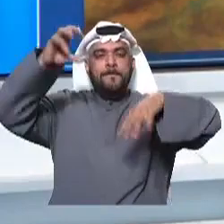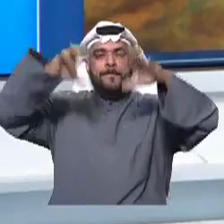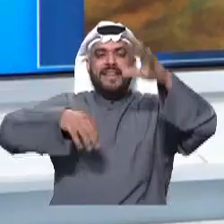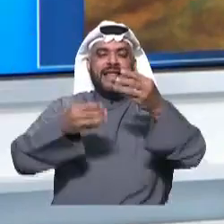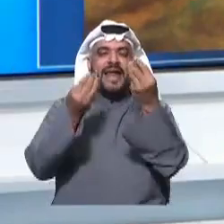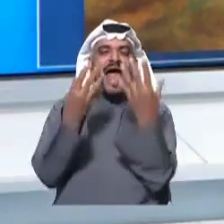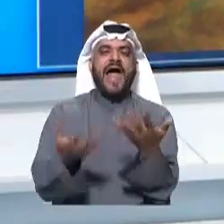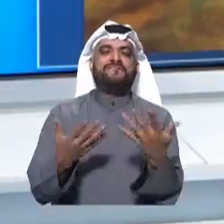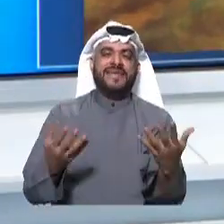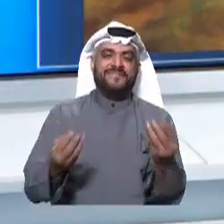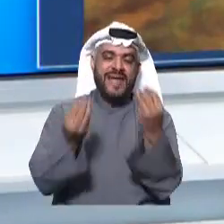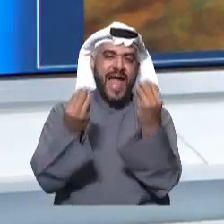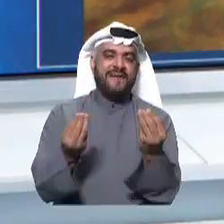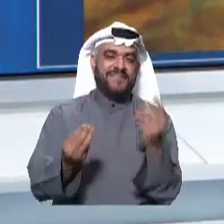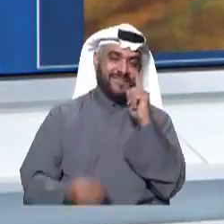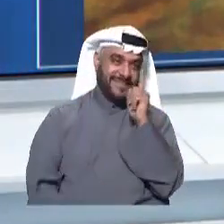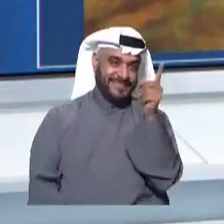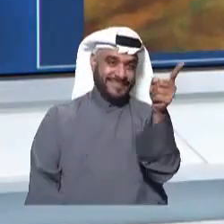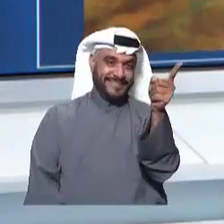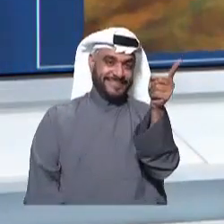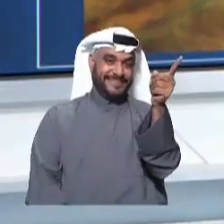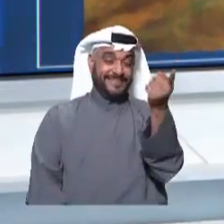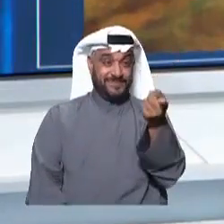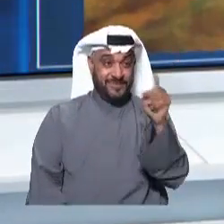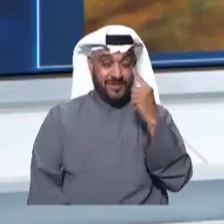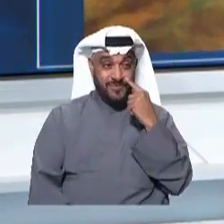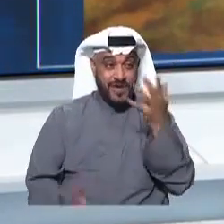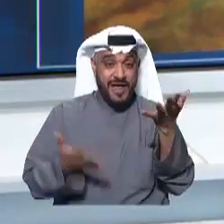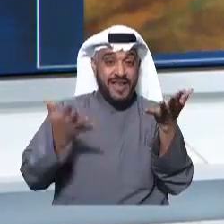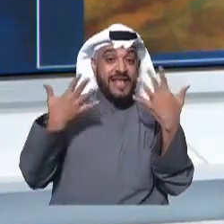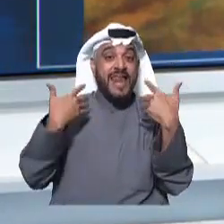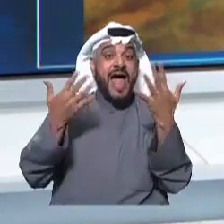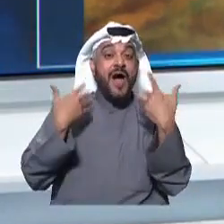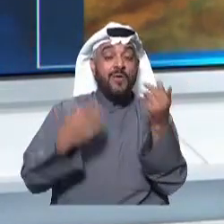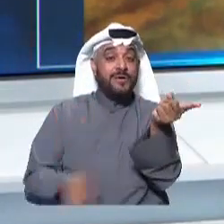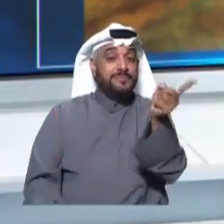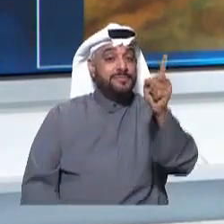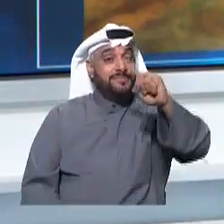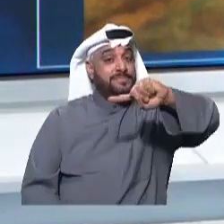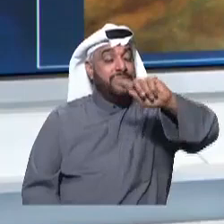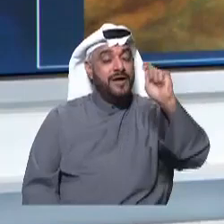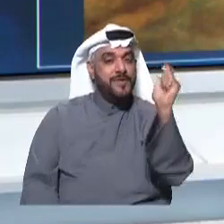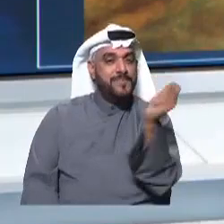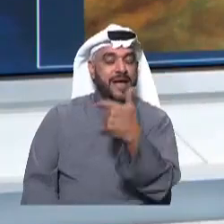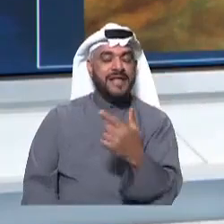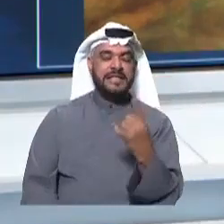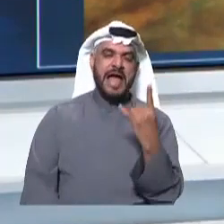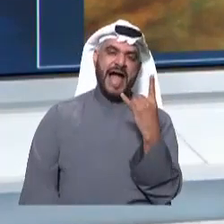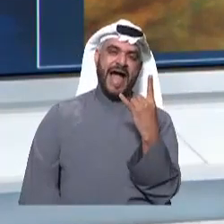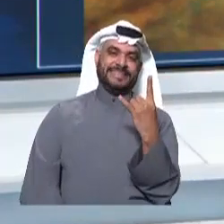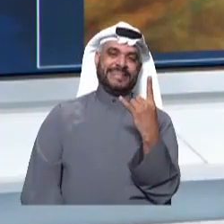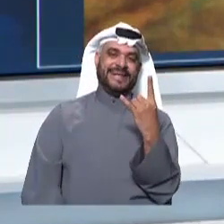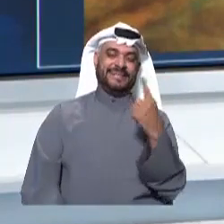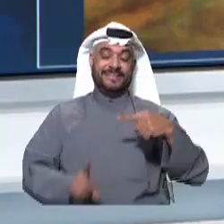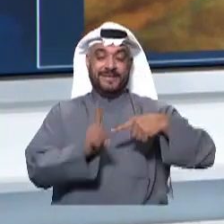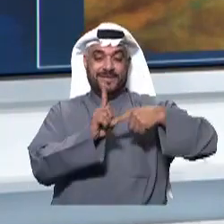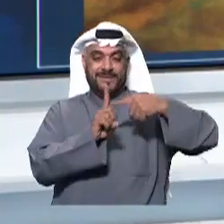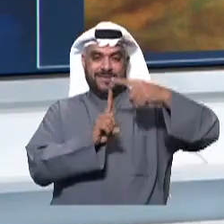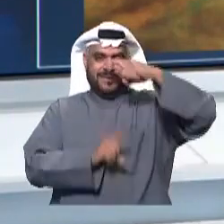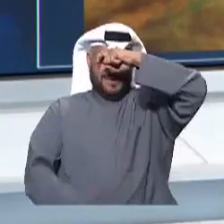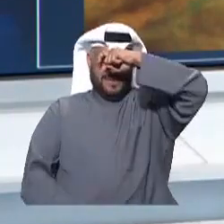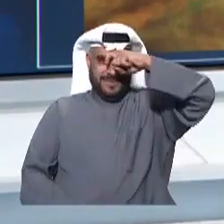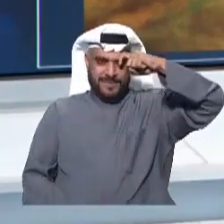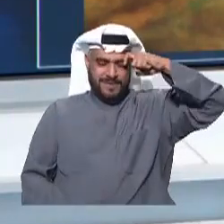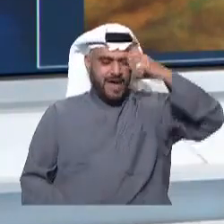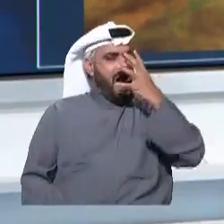المناطق، واستمرار رياح شمالية الغربية معنا من سرعتها من 10 إلى 32 كيلومتر بالساعة، ودرجات حرارة الساعة الثالثة عصرا متفاوتة